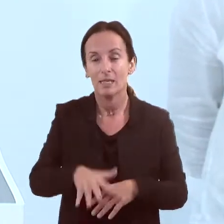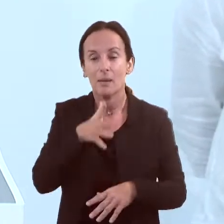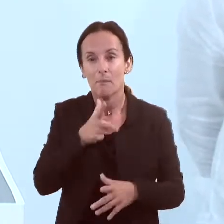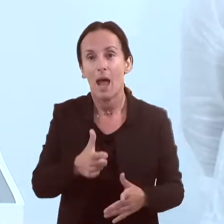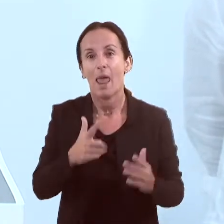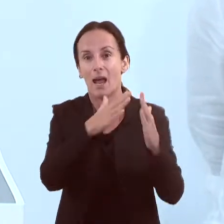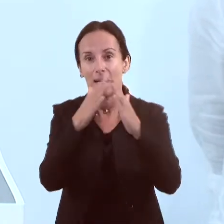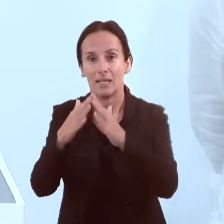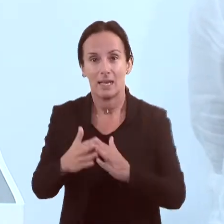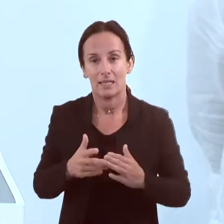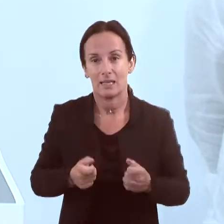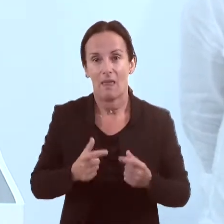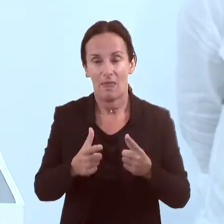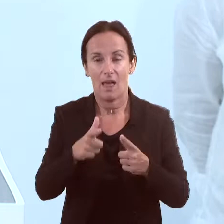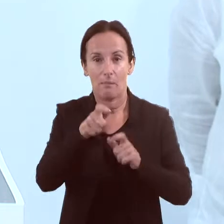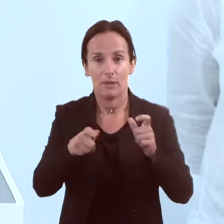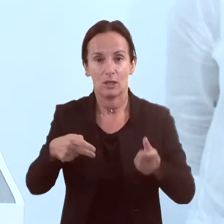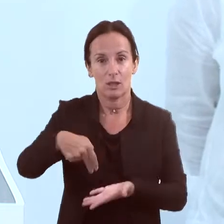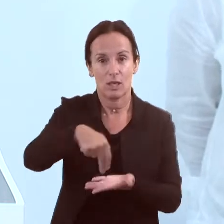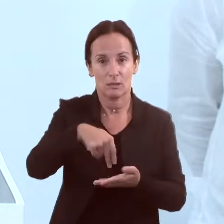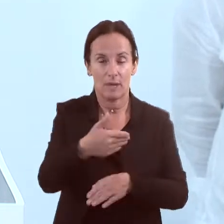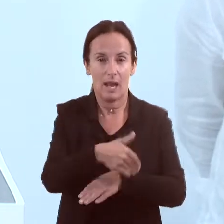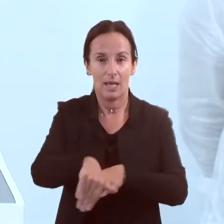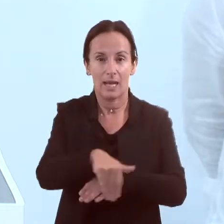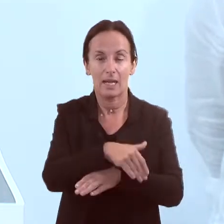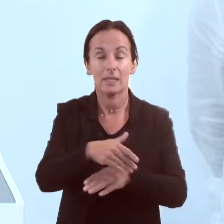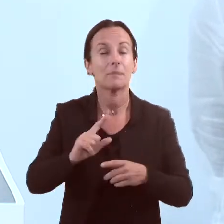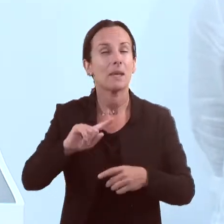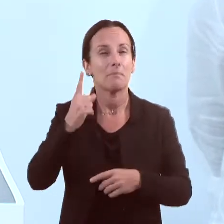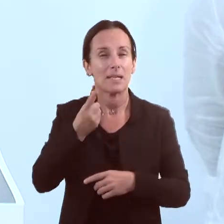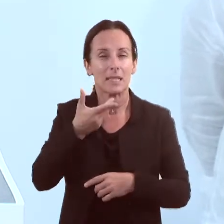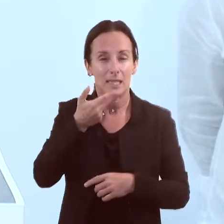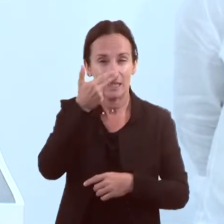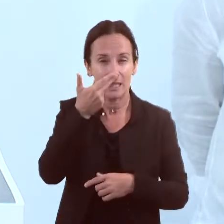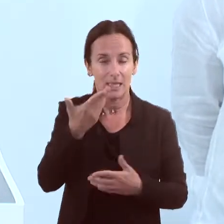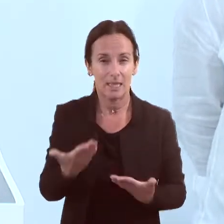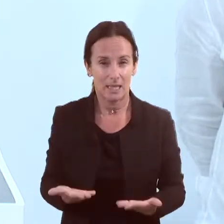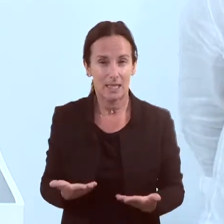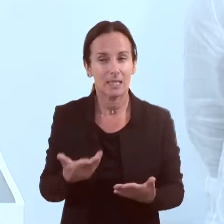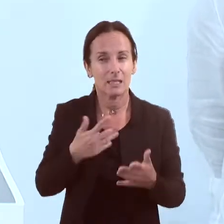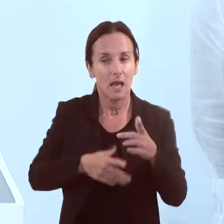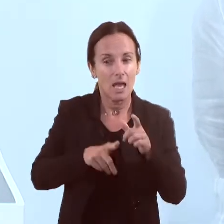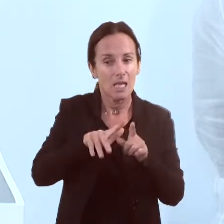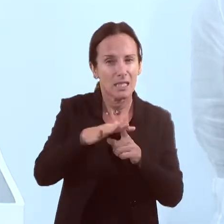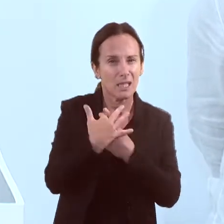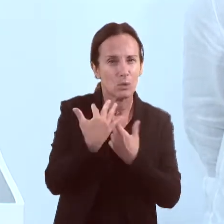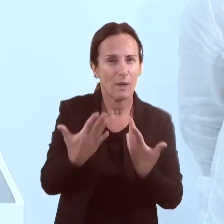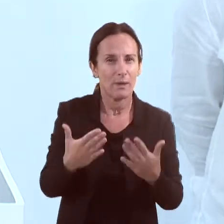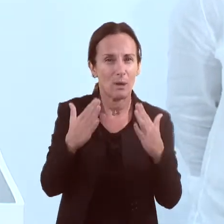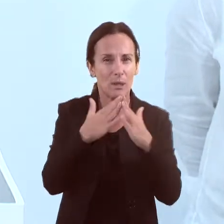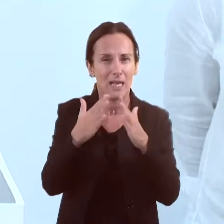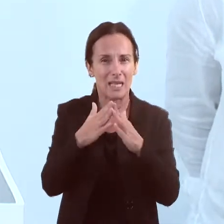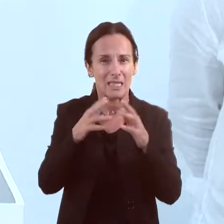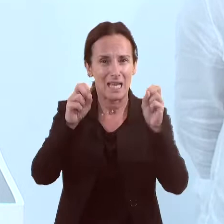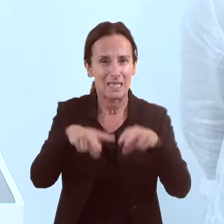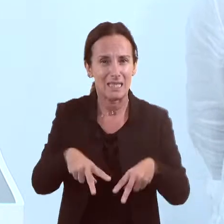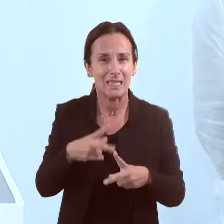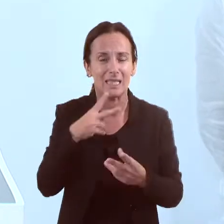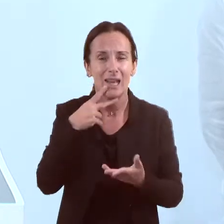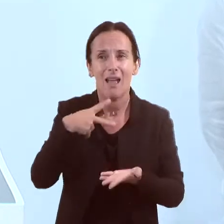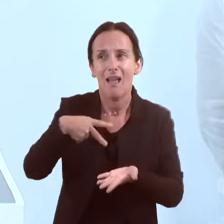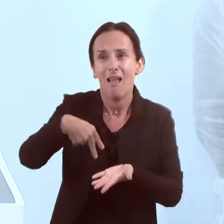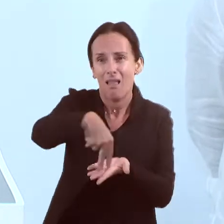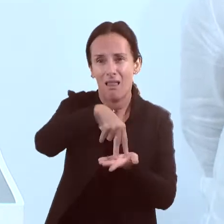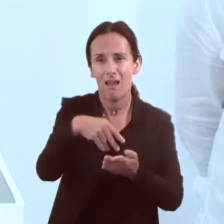la seva vida. Sobretot el que ens interessa i el que estem treballant des de CIMAS és que no se cronifiquin aquesta situació de sensellarisme, de situació